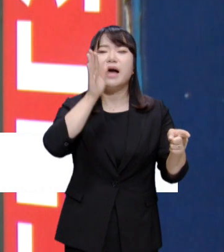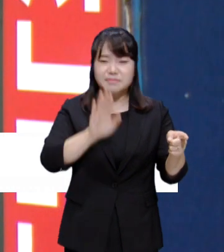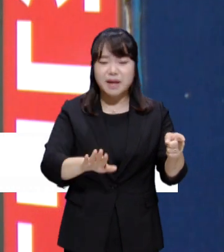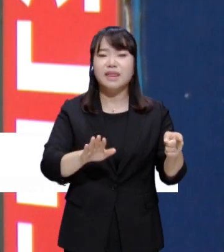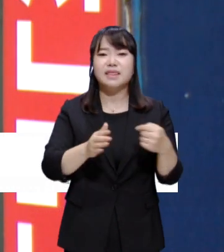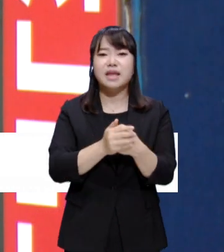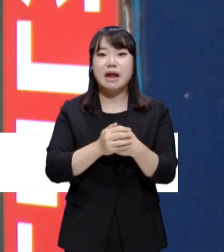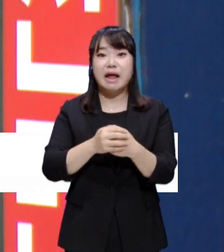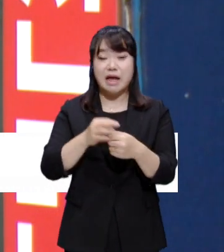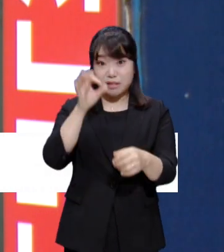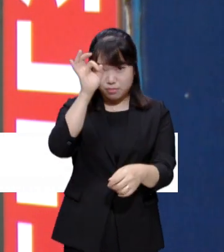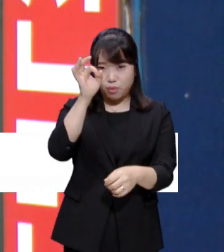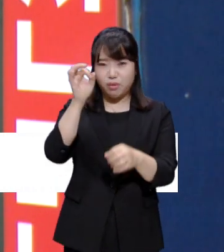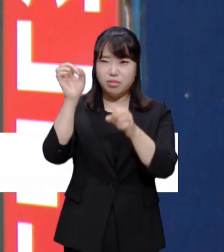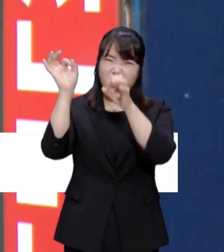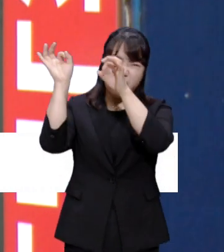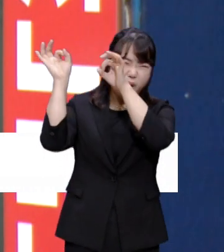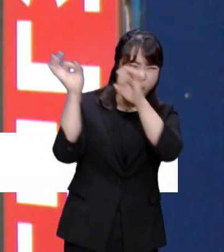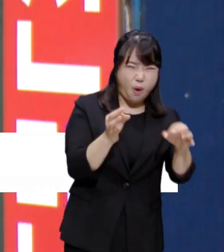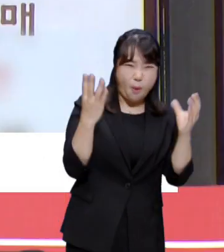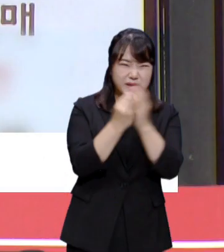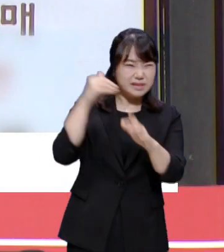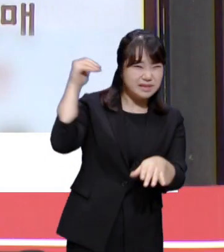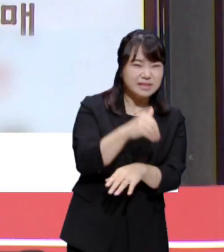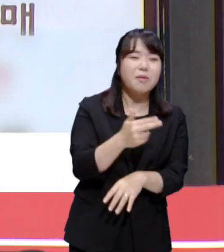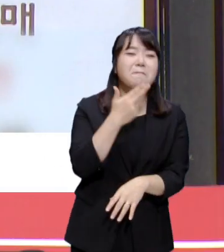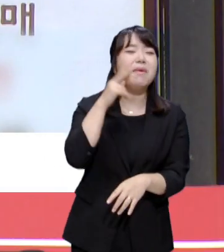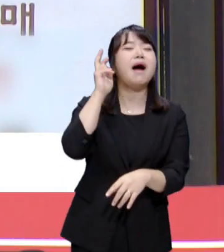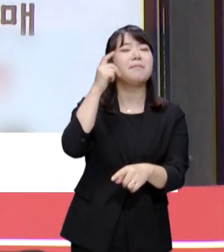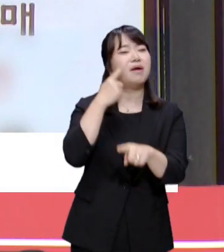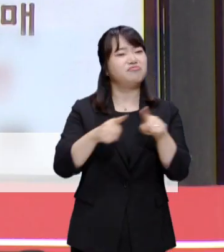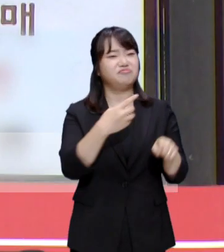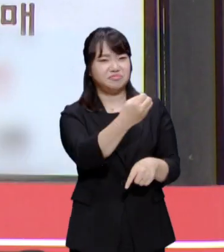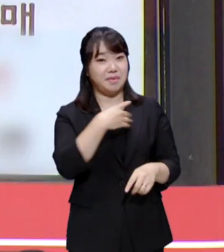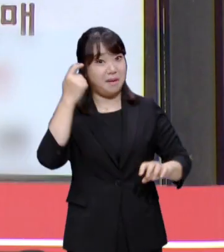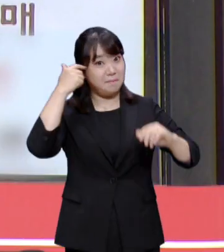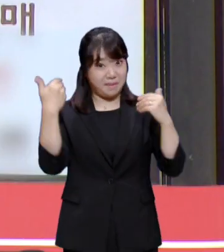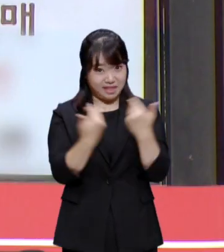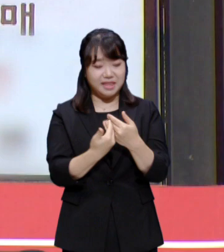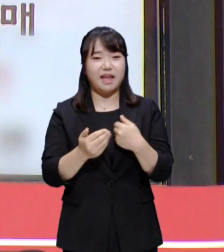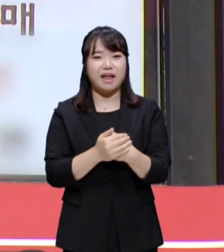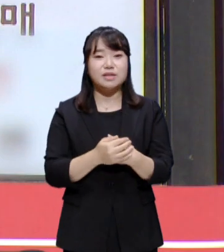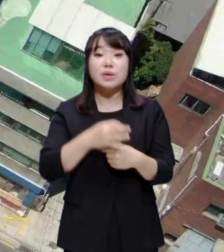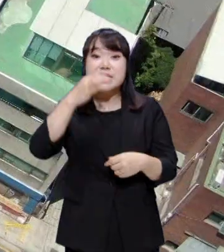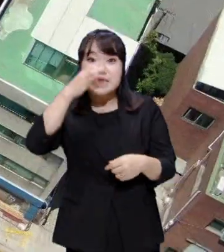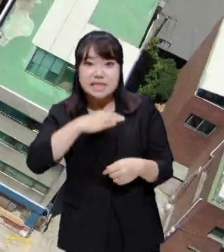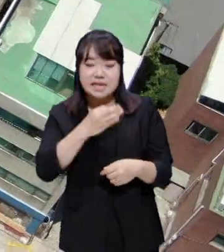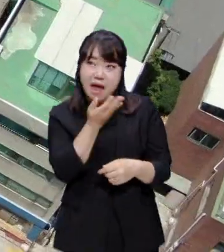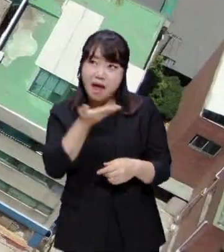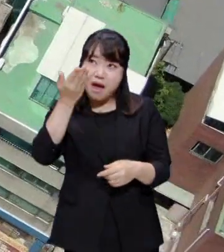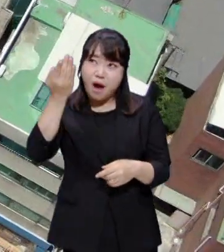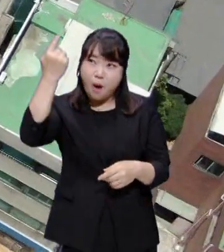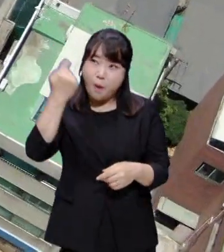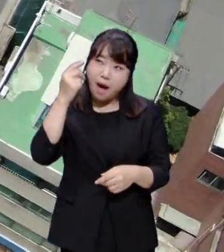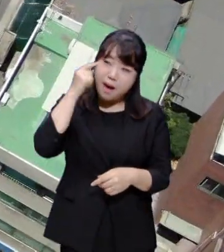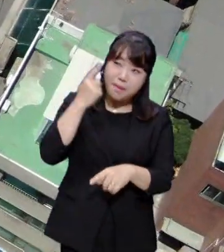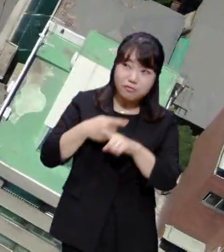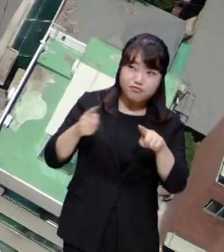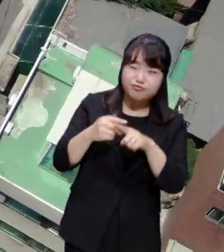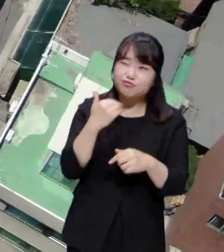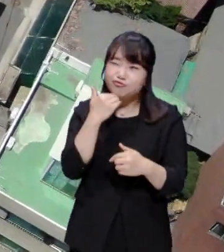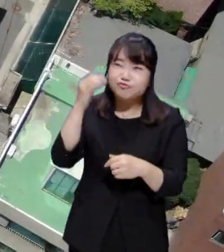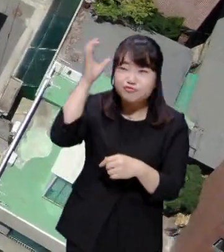다만 폭락할 가능성은 적다고 밝혔습니다. 금리 안정과 재개발에 대한 기대감 등으로 서울의 부동산